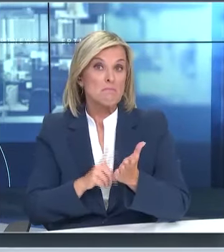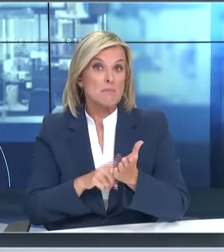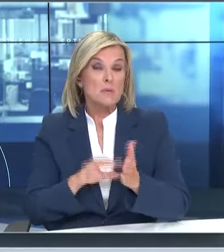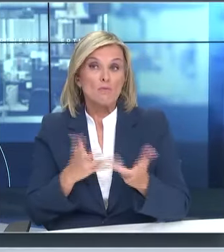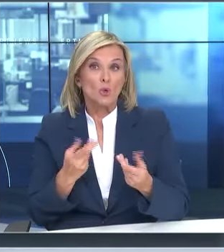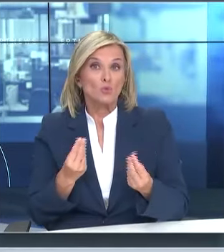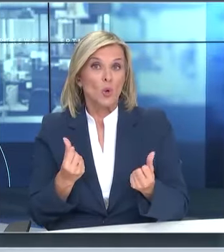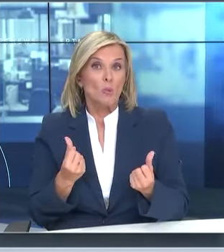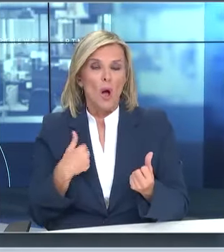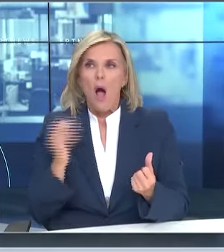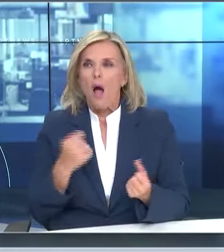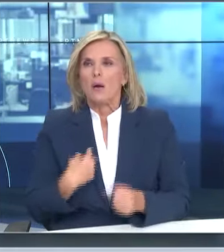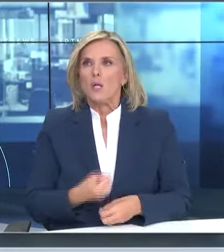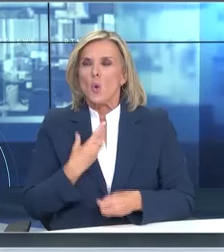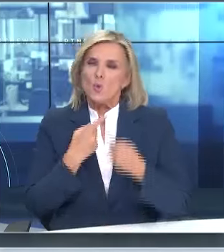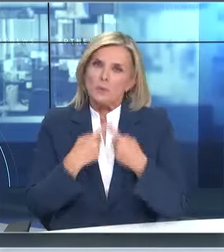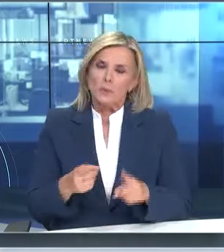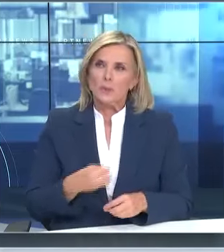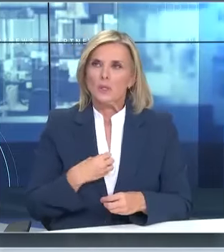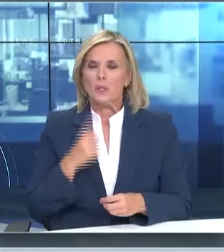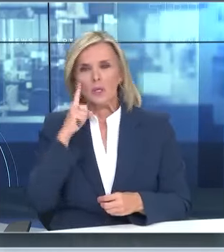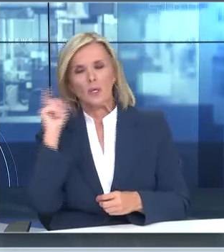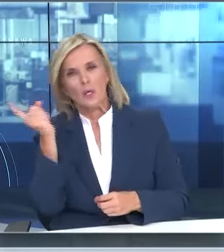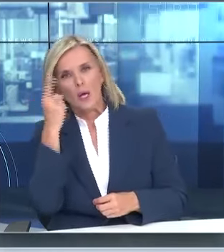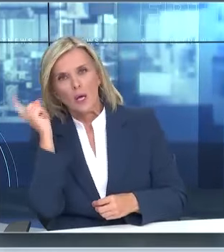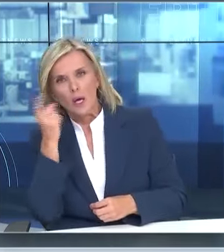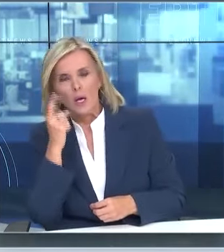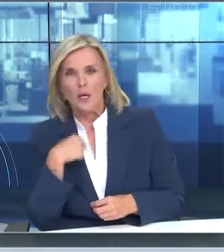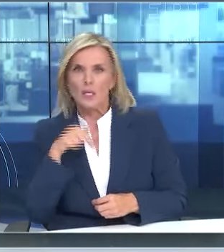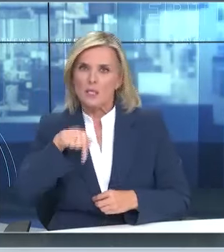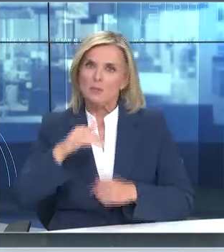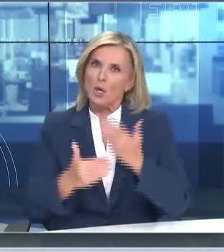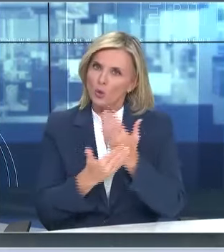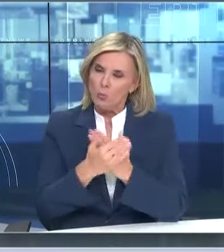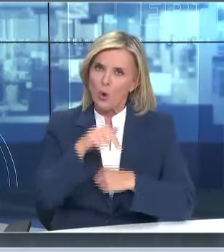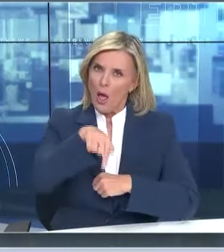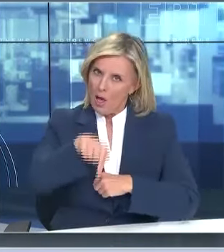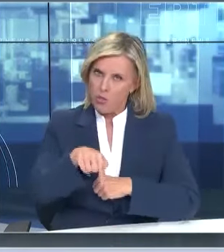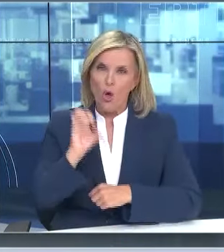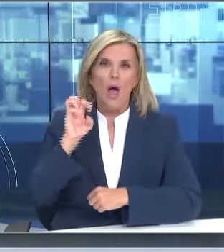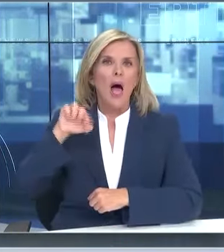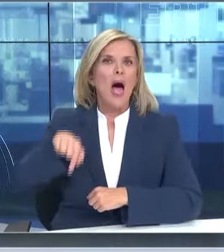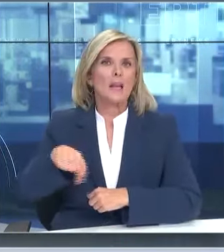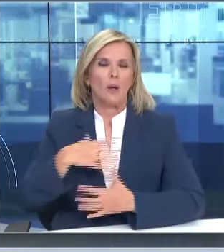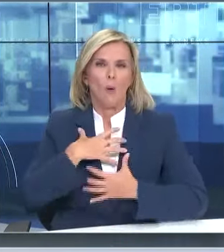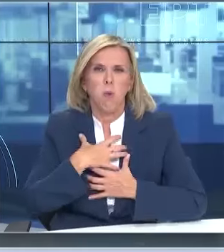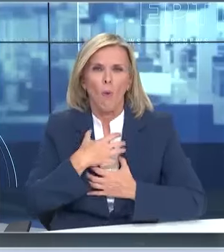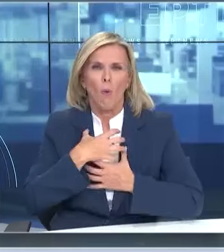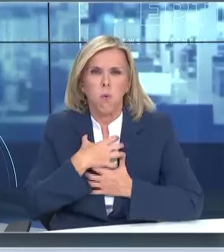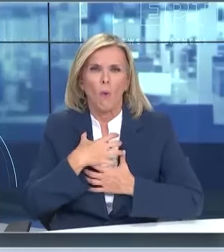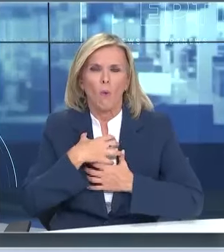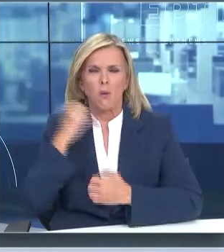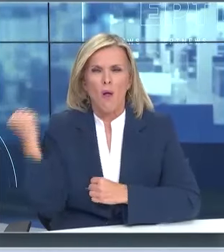μας αντίδραση? Μια δυσφορία. Γιατί πολλές φορές το νιώσαμε και συνάδελφοι το πρωί. Δίχα, τσούξιμο στα μάτια,